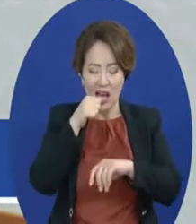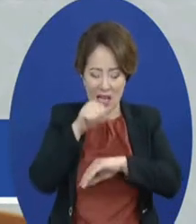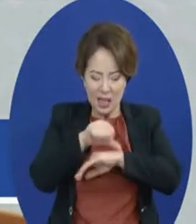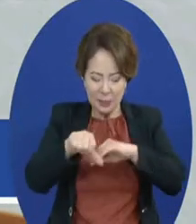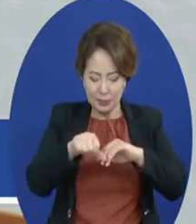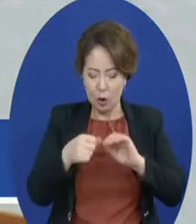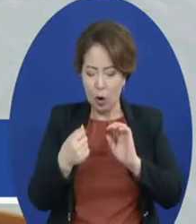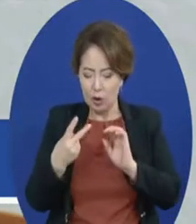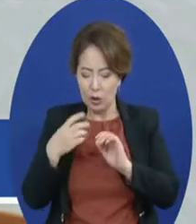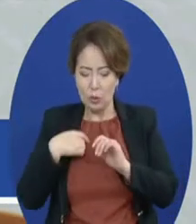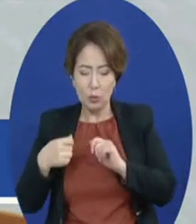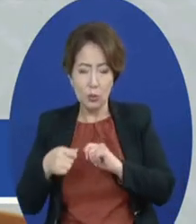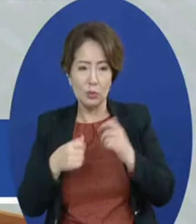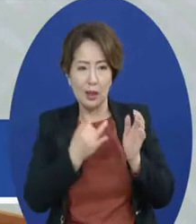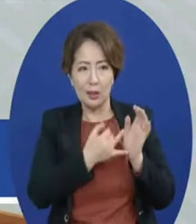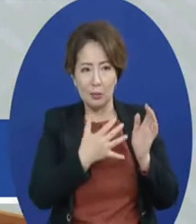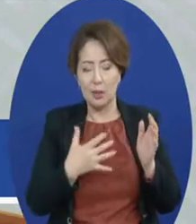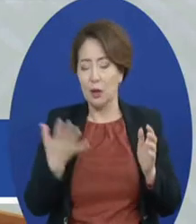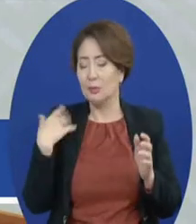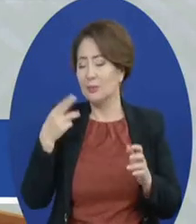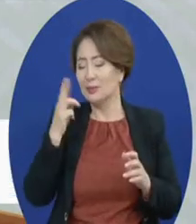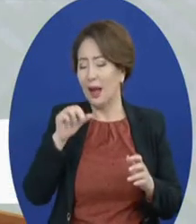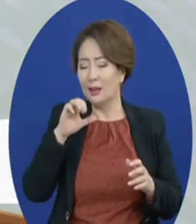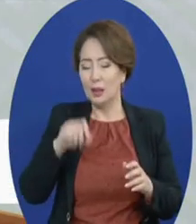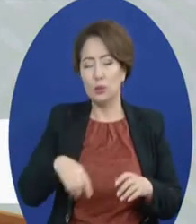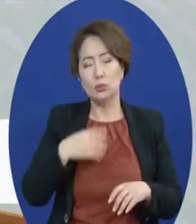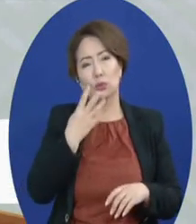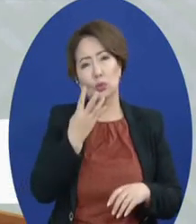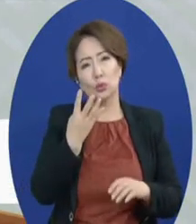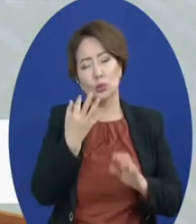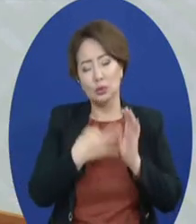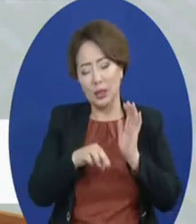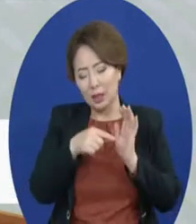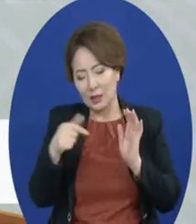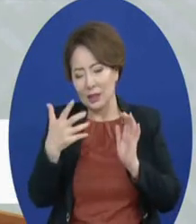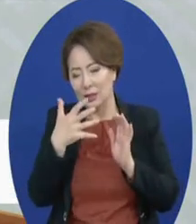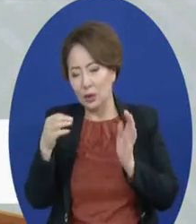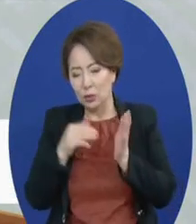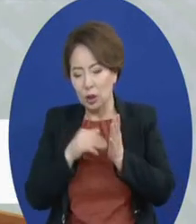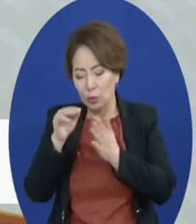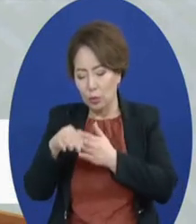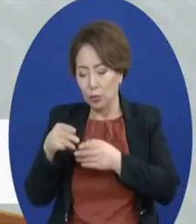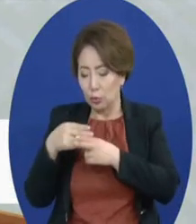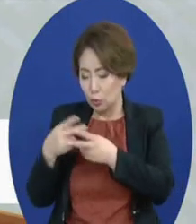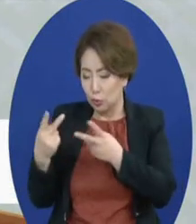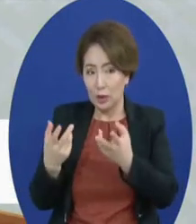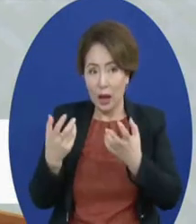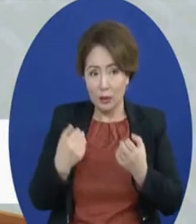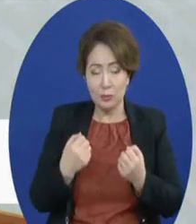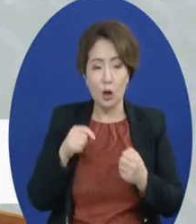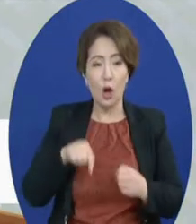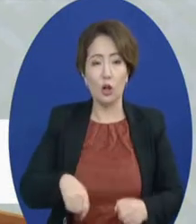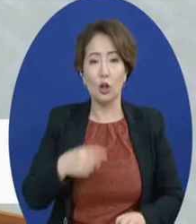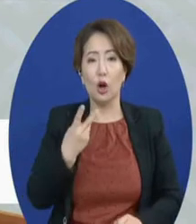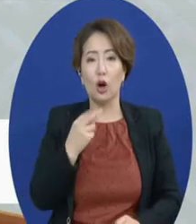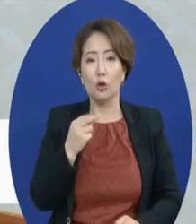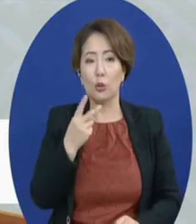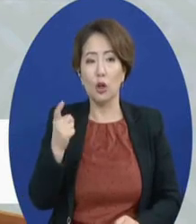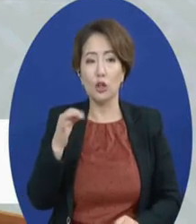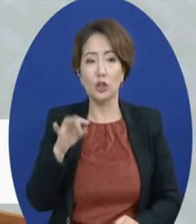болсон. Ингээд даатгалын сан маань хуучин бол нэг 480-аас 500 тэрбум тусламж үйлчилгээ худалдаж авдаг байсан бол 21 оноос